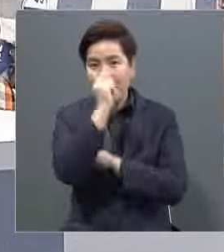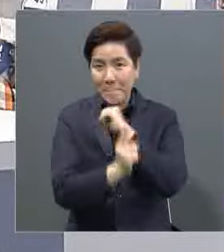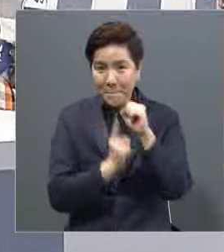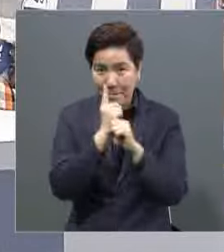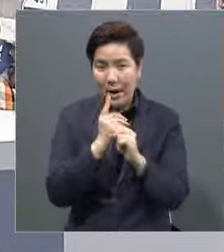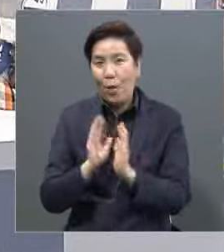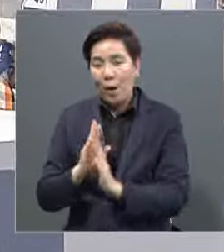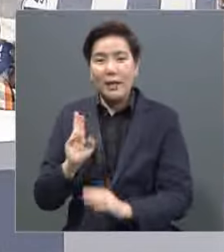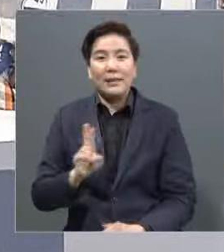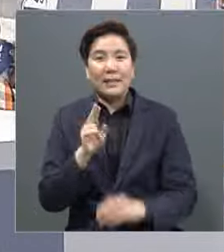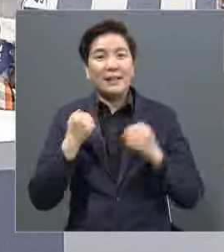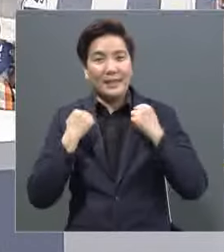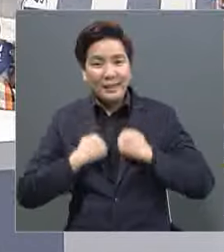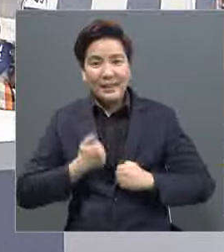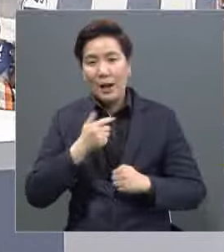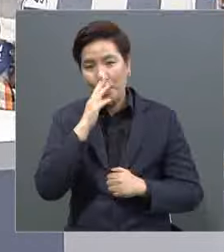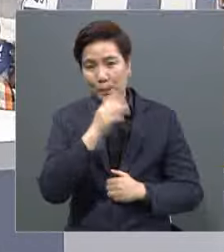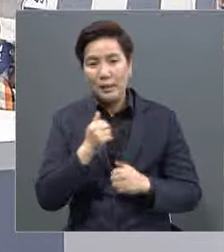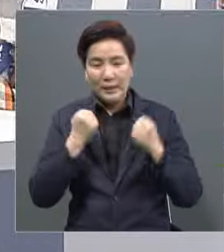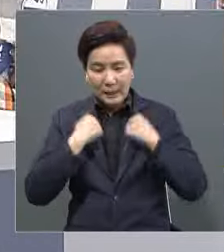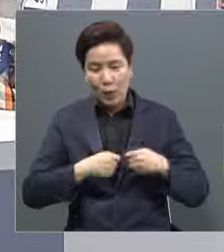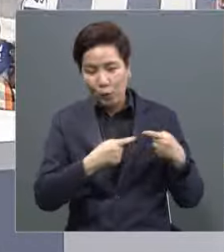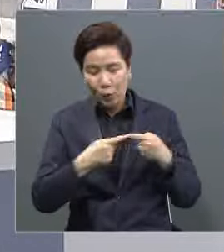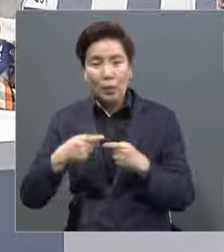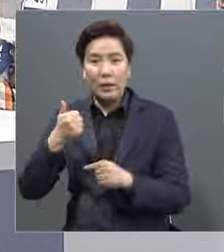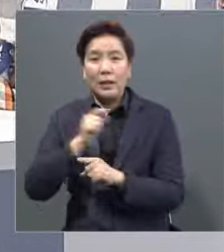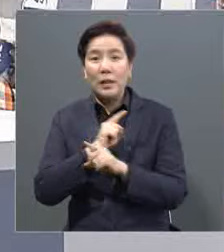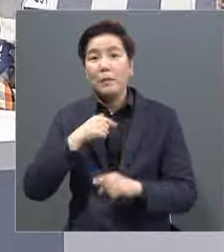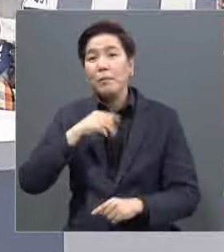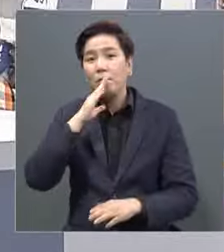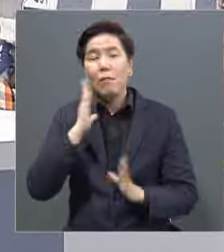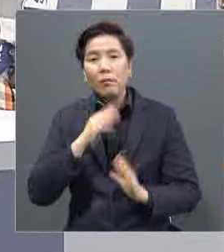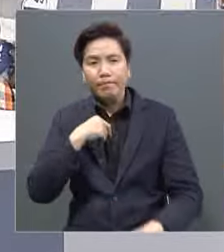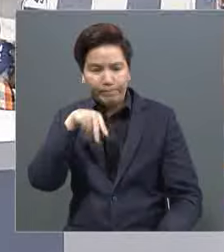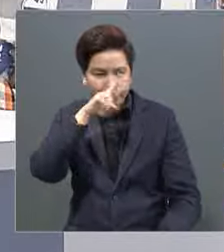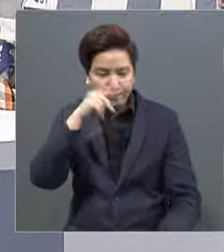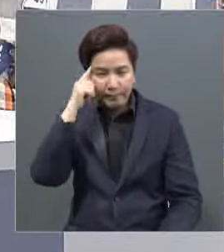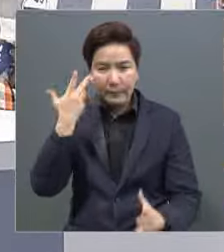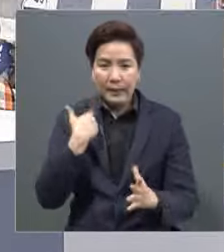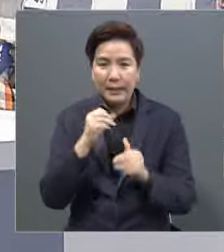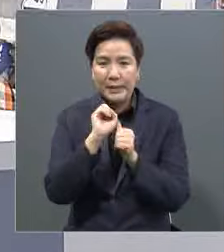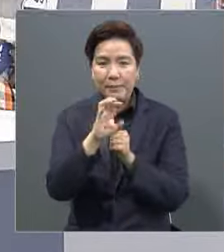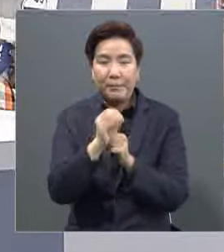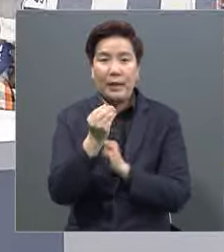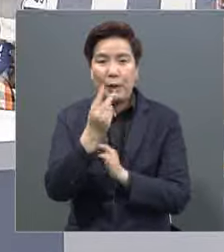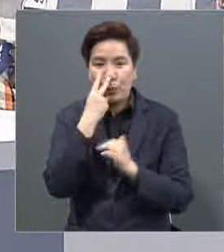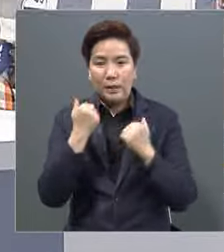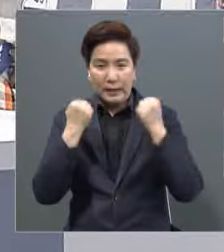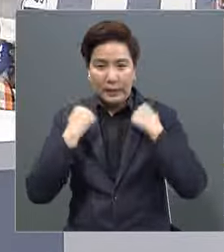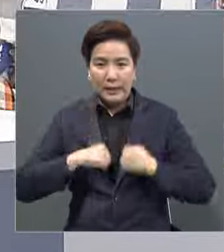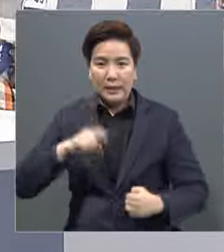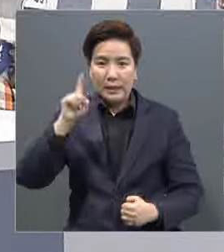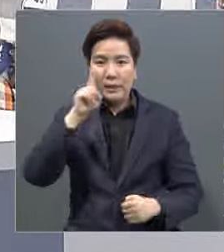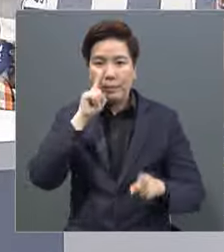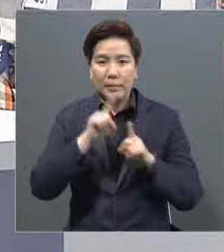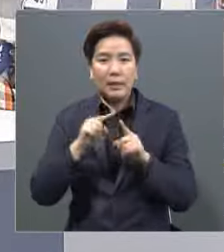อ่ะไม่เป็นไรถ้าแบบยังอยู่ยังดูดีอยู่หยิบมาใส่ได้แต่ว่าถ้าใครที่กำลังมองหาอยู่วันนี้มีมาแนะนำนะคะ 1ชิ้น